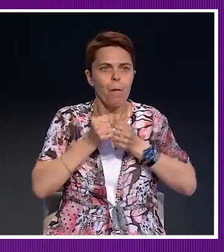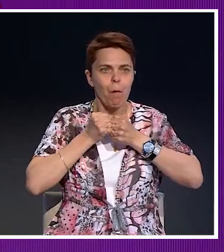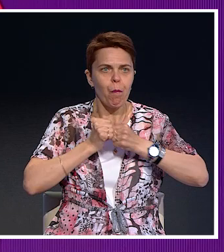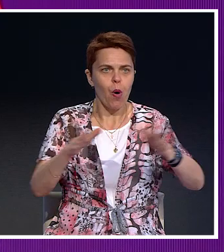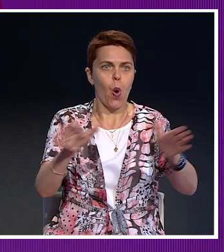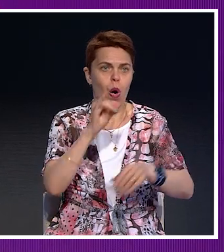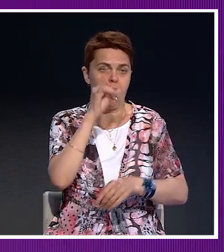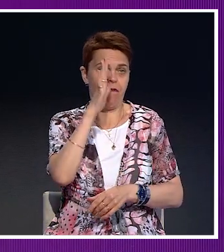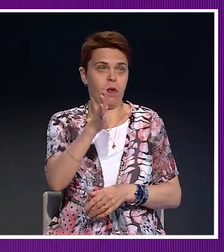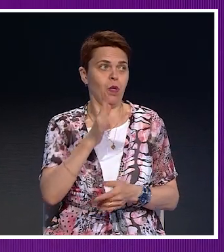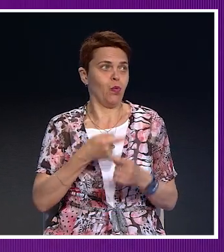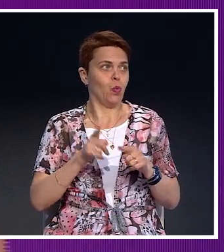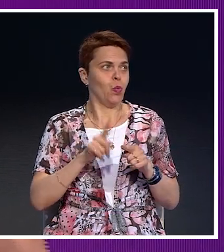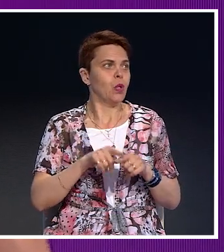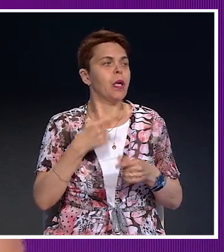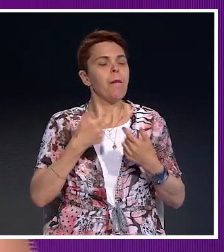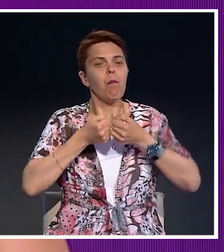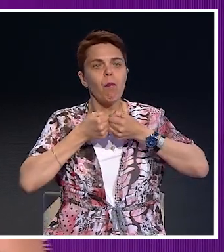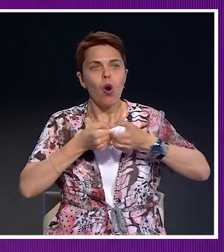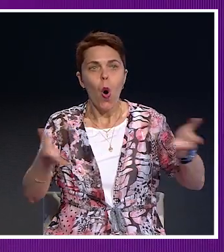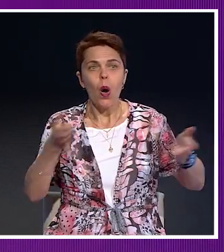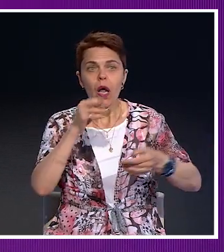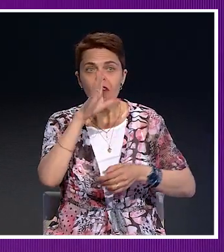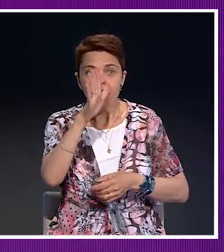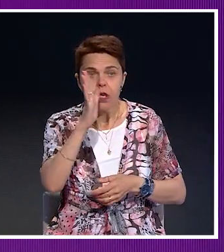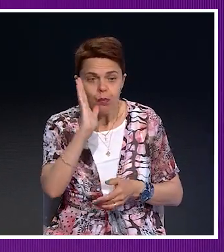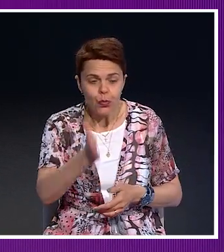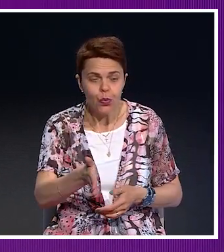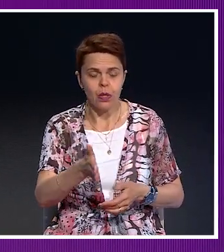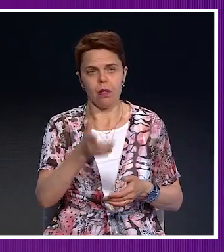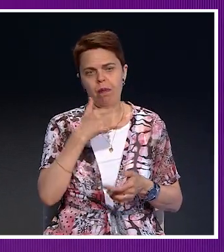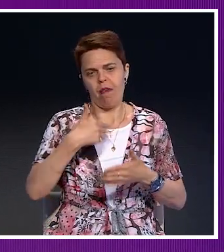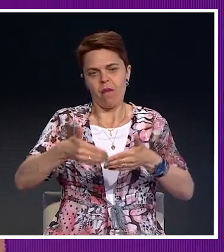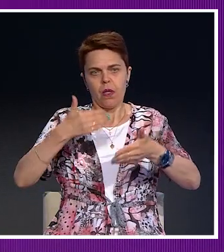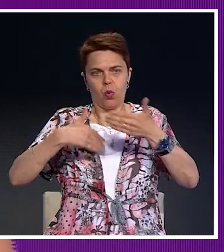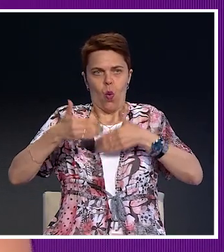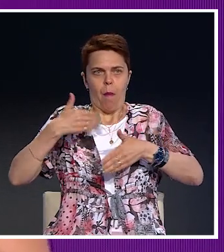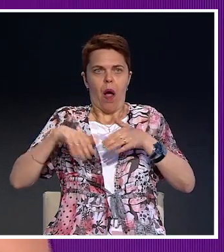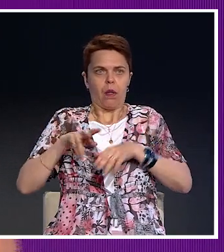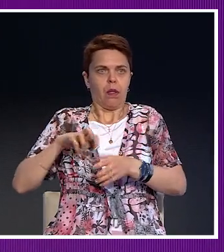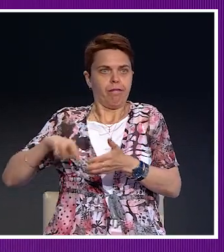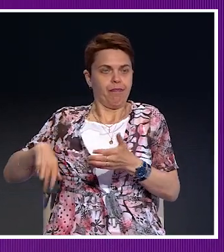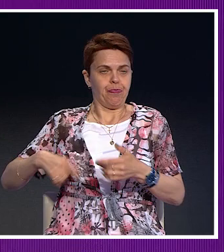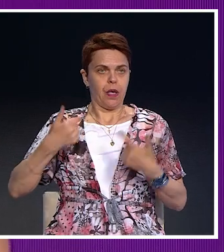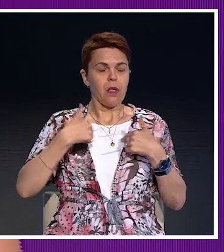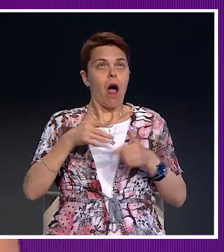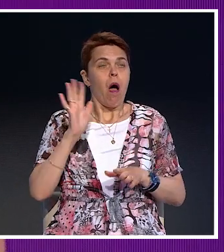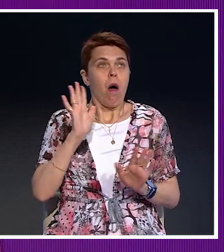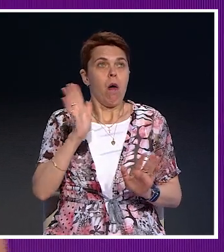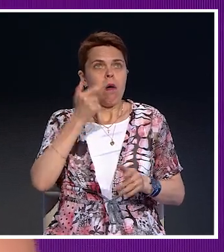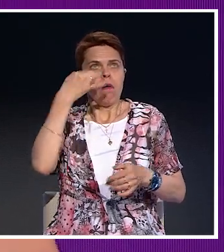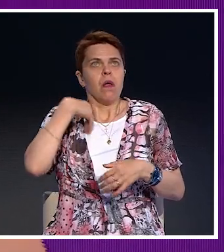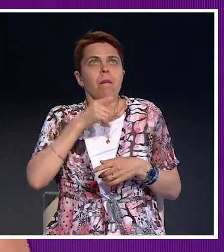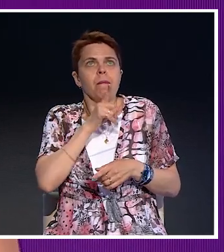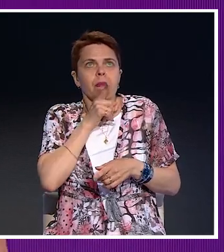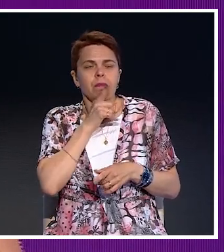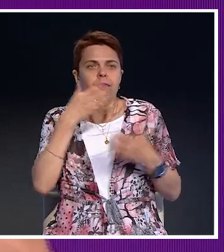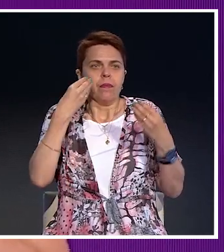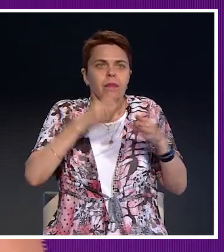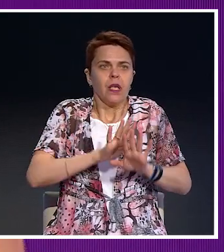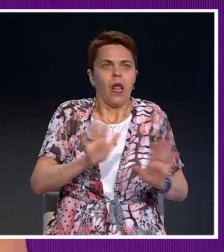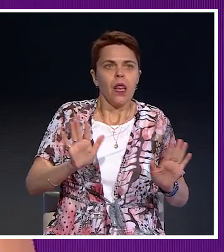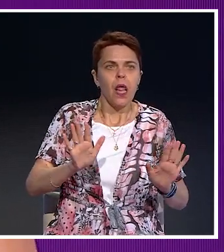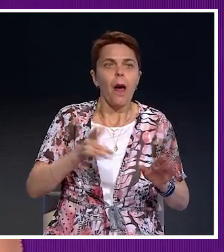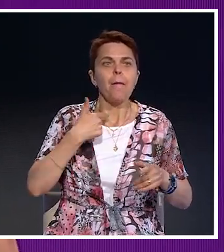напрямку. Ми не досягнемо прориву, якщо ми будемо, знаєте, відступати назад. Ну, я зараз промовчу, тому що якщо я зараз буду говорити про те, що